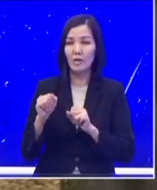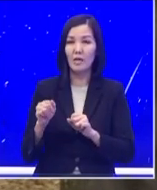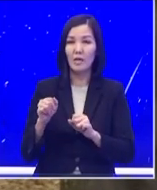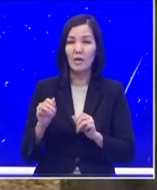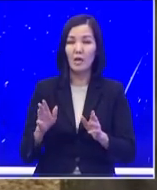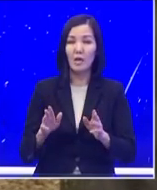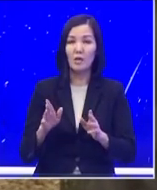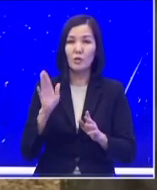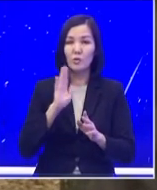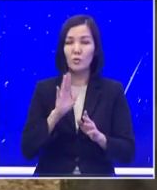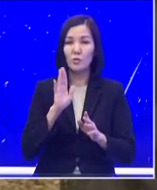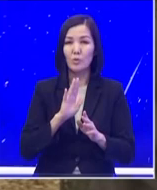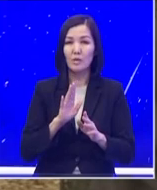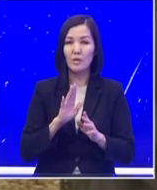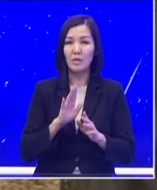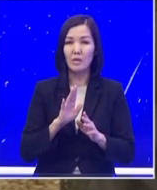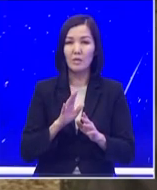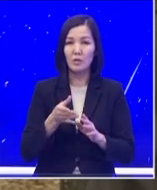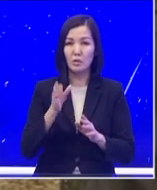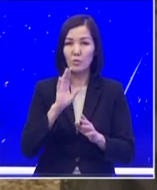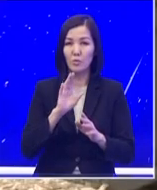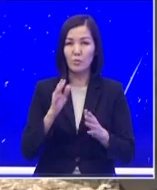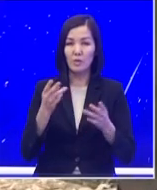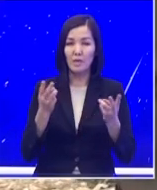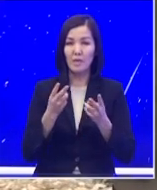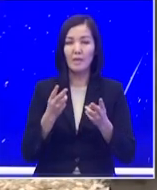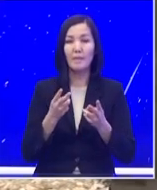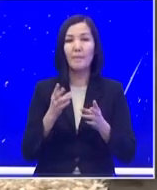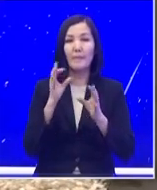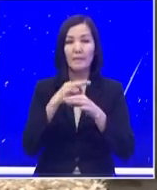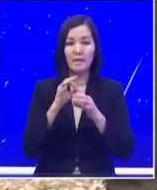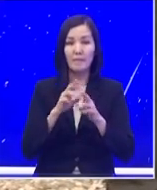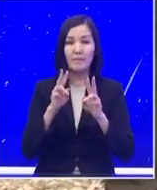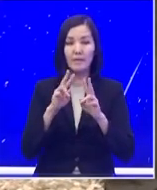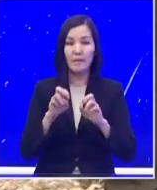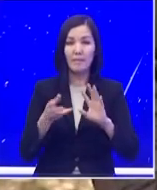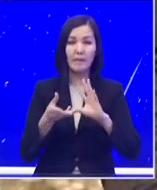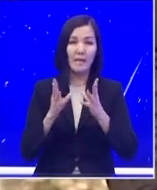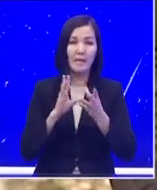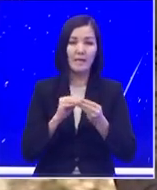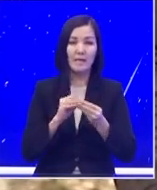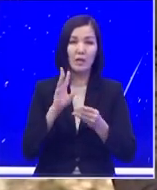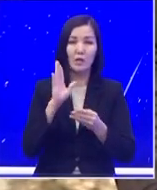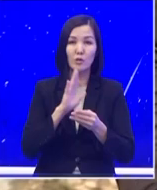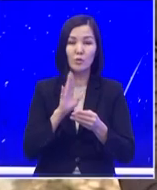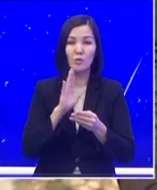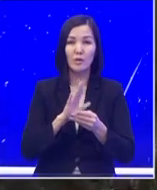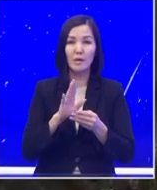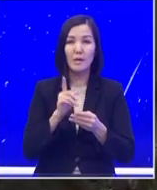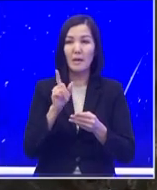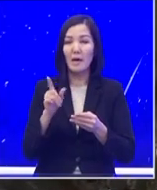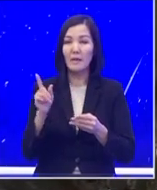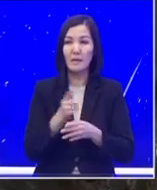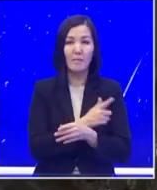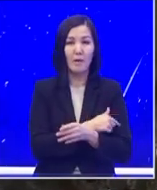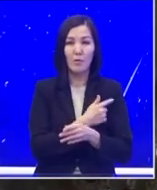қайнаған су мен туындырылған суды пайдалануға ұсынамыз. Сараптама дәлелдегендей, аталған судың кесірінен бірде-бір адам